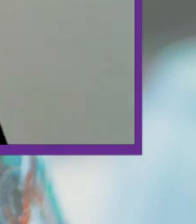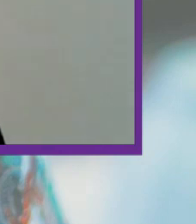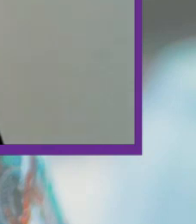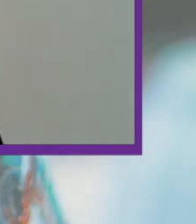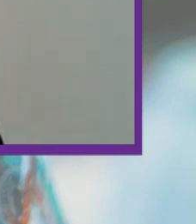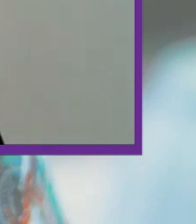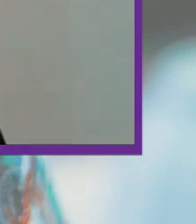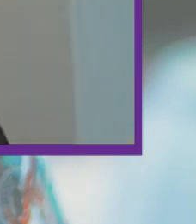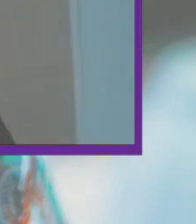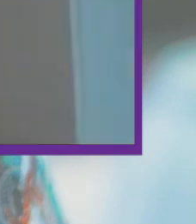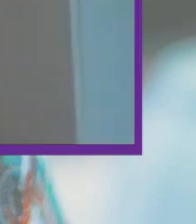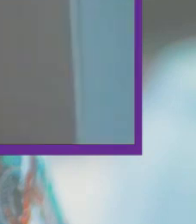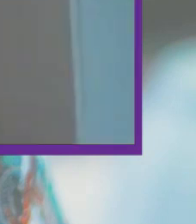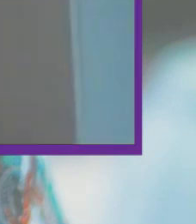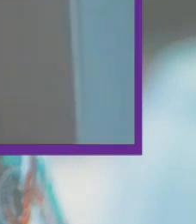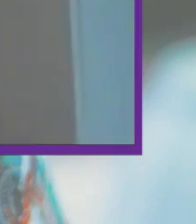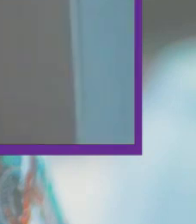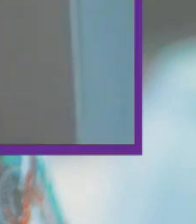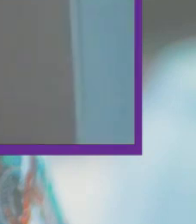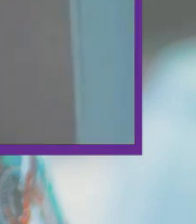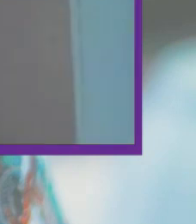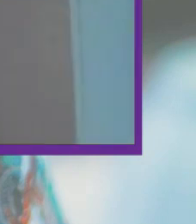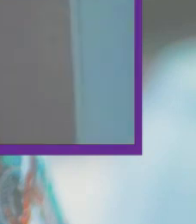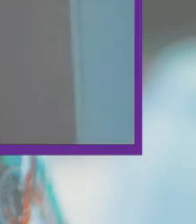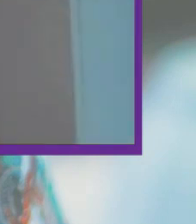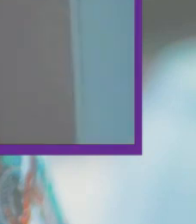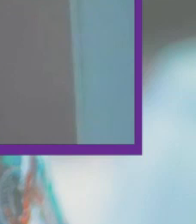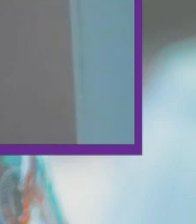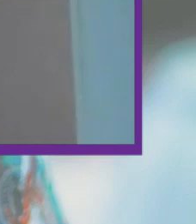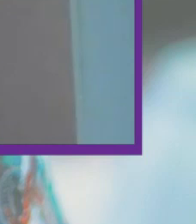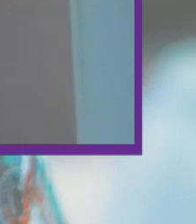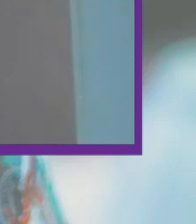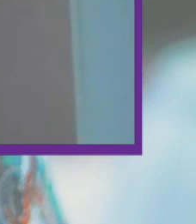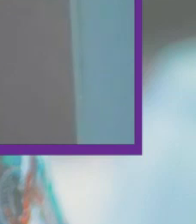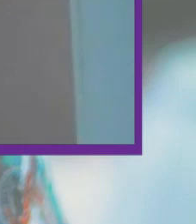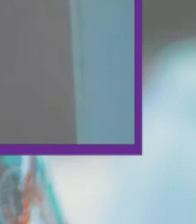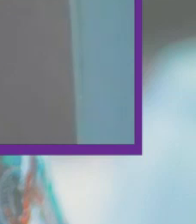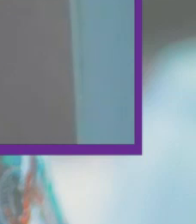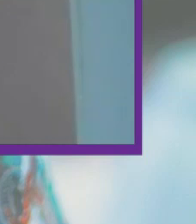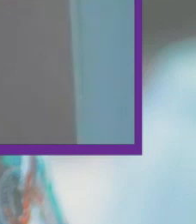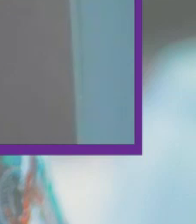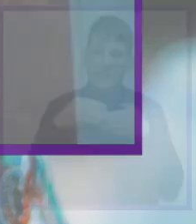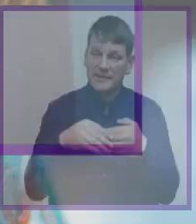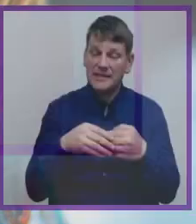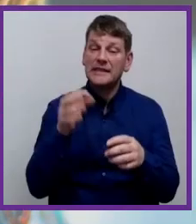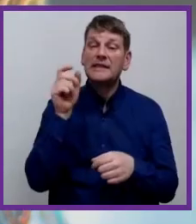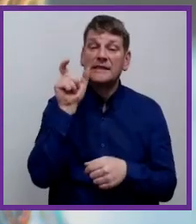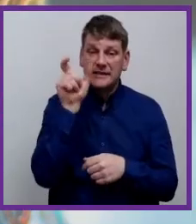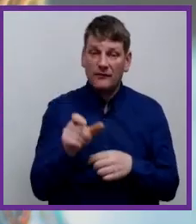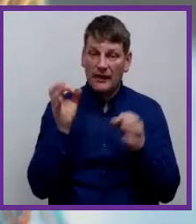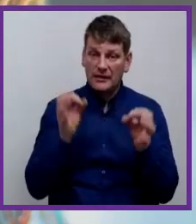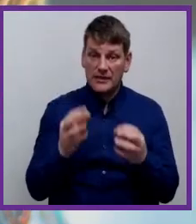Labdien visiem, dāmas un kungi! Paldies, Ilona, par iepazīstināšanu. Arī pievienošos sveicieniem cilvēktiesību